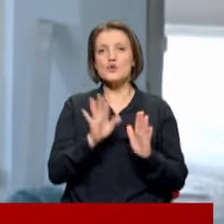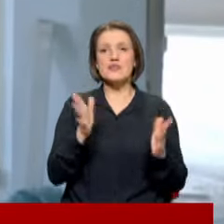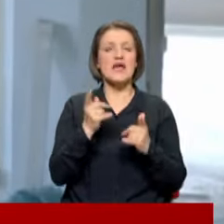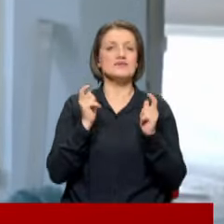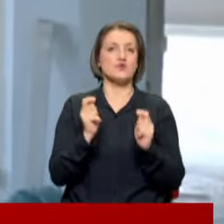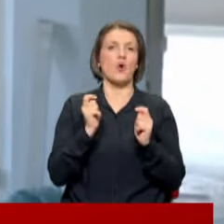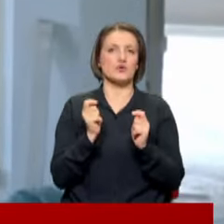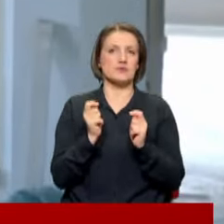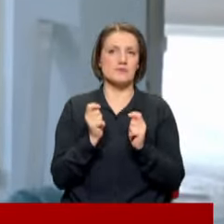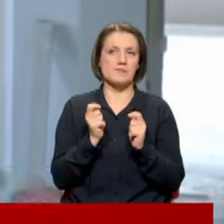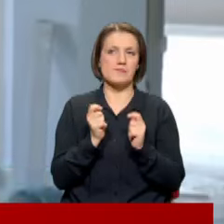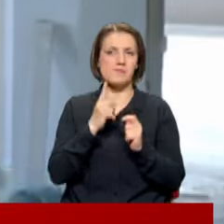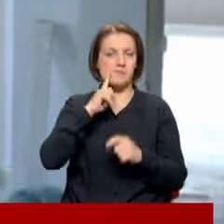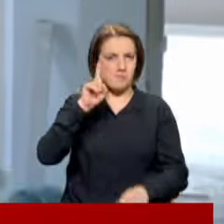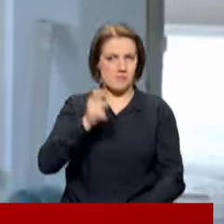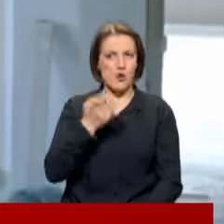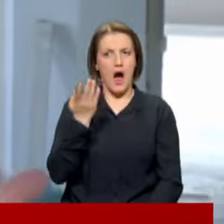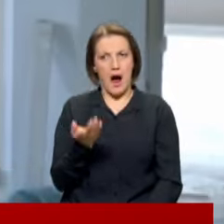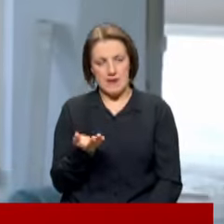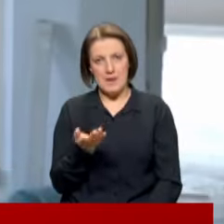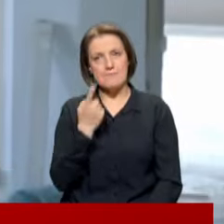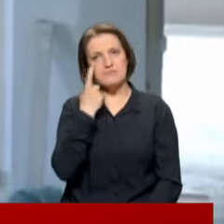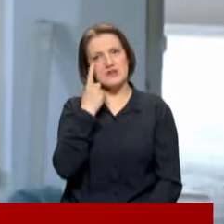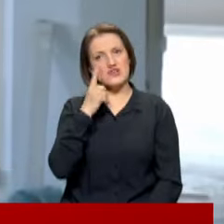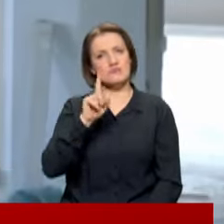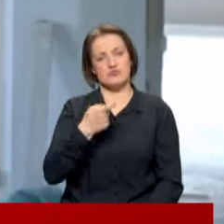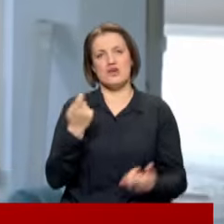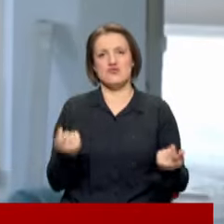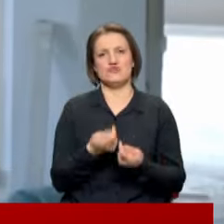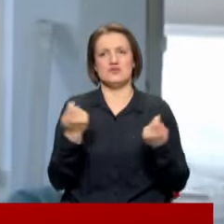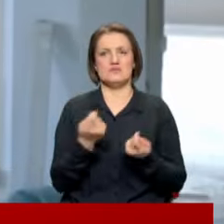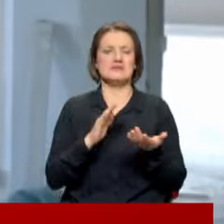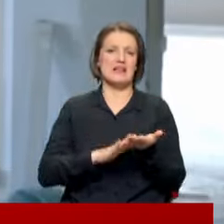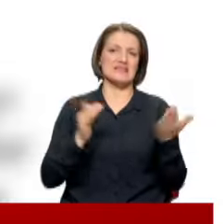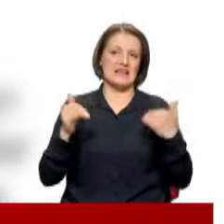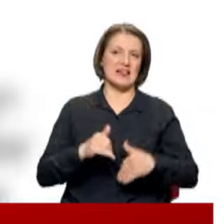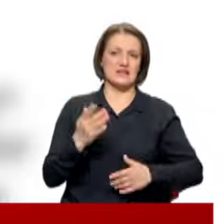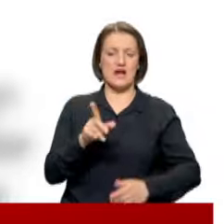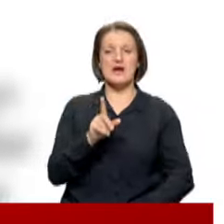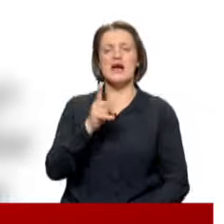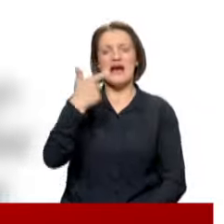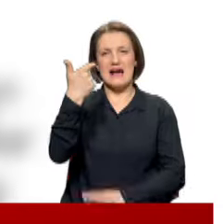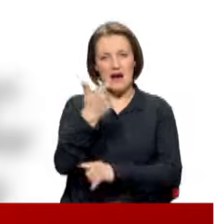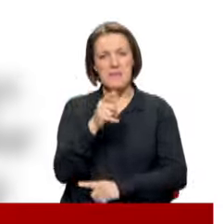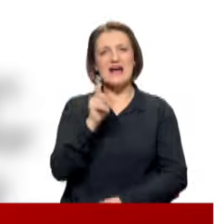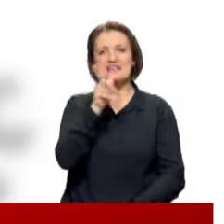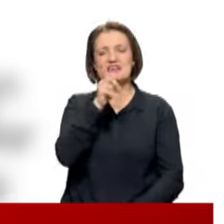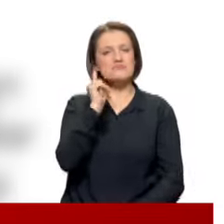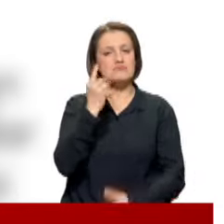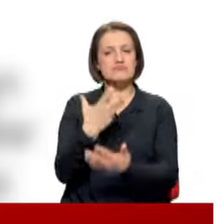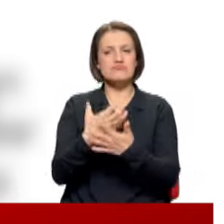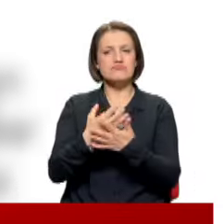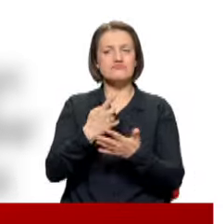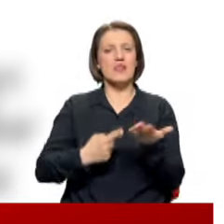zor tespit ediliyormuş ama bakacağız, bulmaya çalışacağız elimizden geldiğince. Böcek kamera işlemleriyle ilgili de